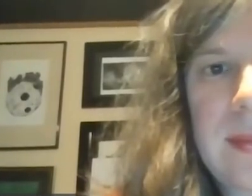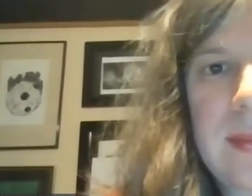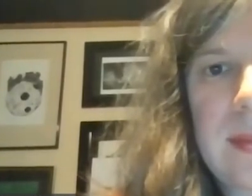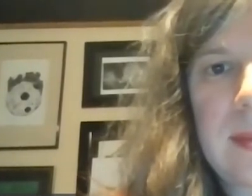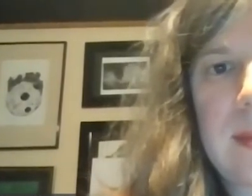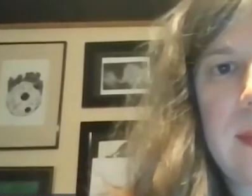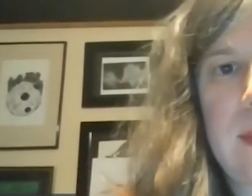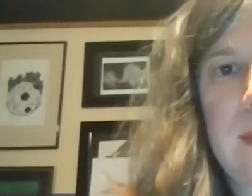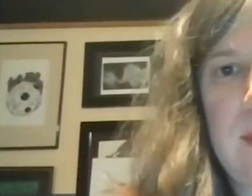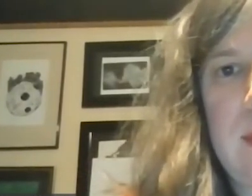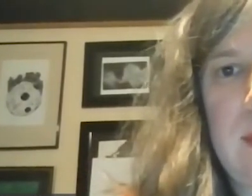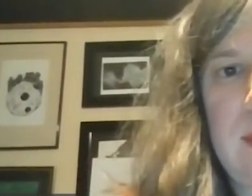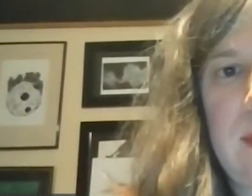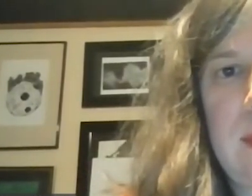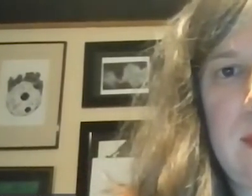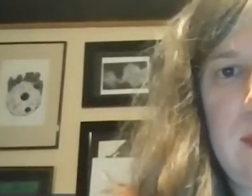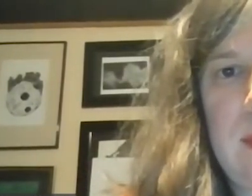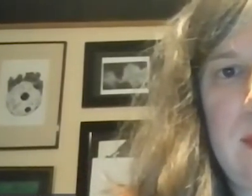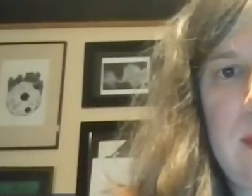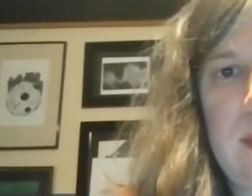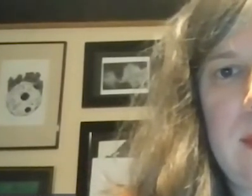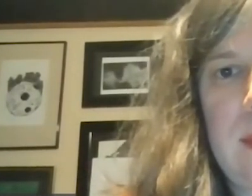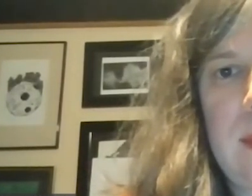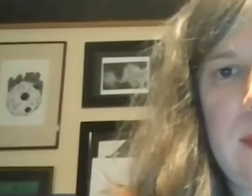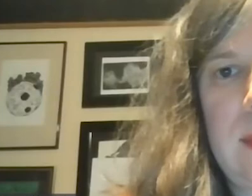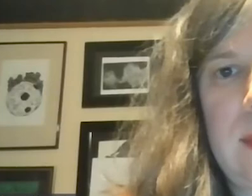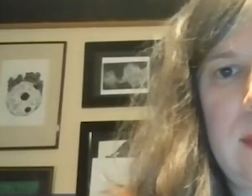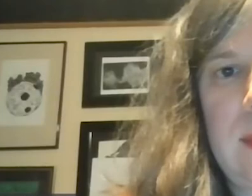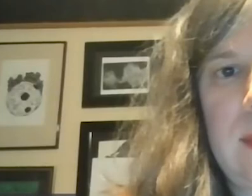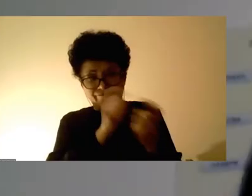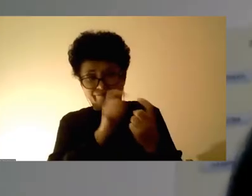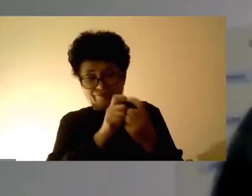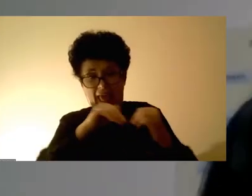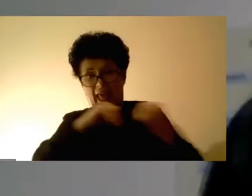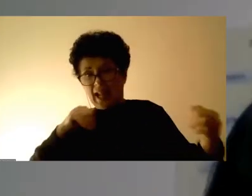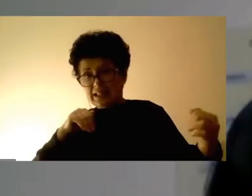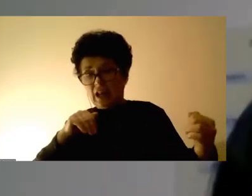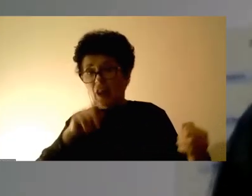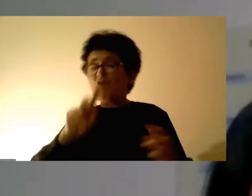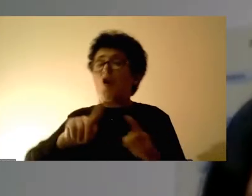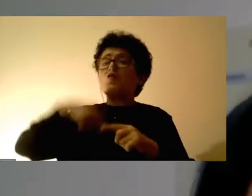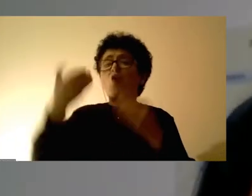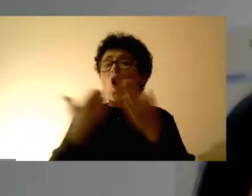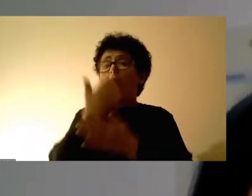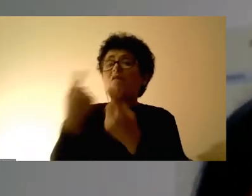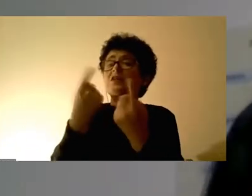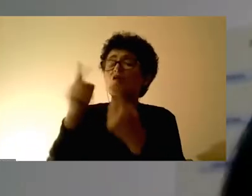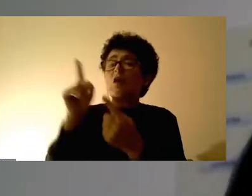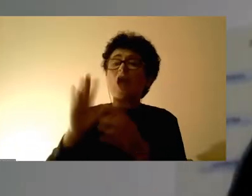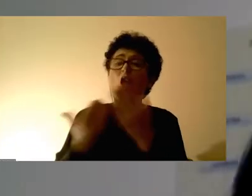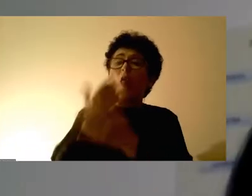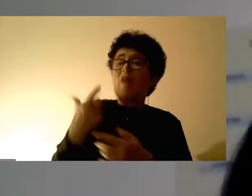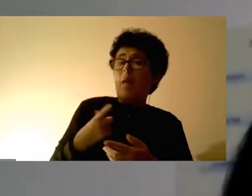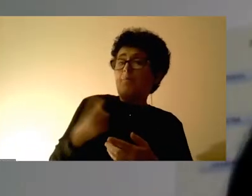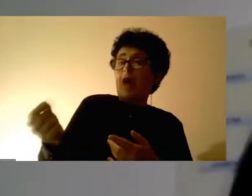ако не со актуалните партнери со кои што често пати знаат да видат разделени, воедните релацији да знаат како да се носят со